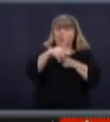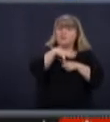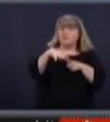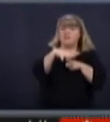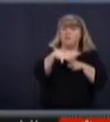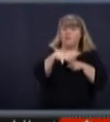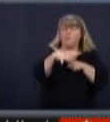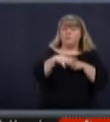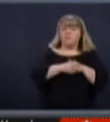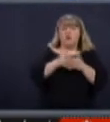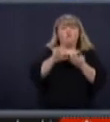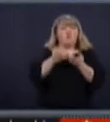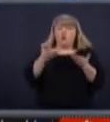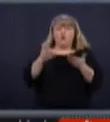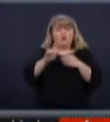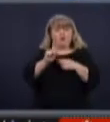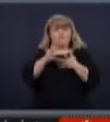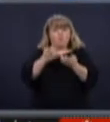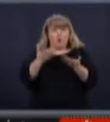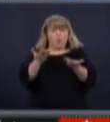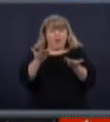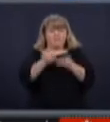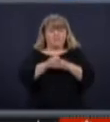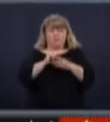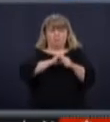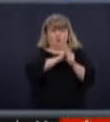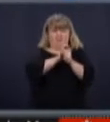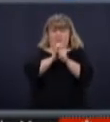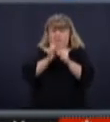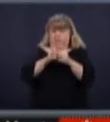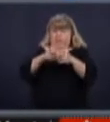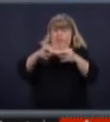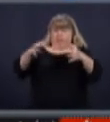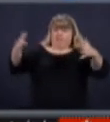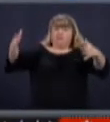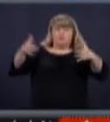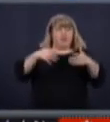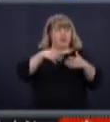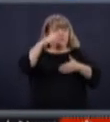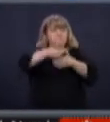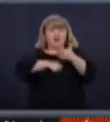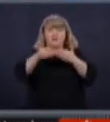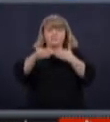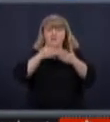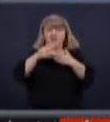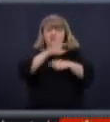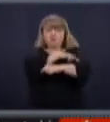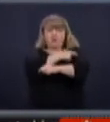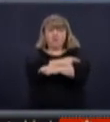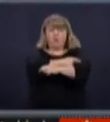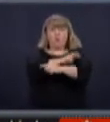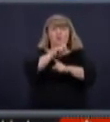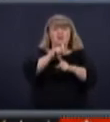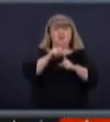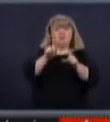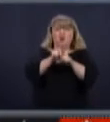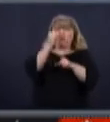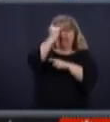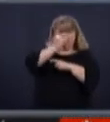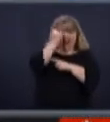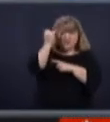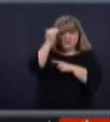pas, c'est en arriver à ce qu'il y ait tellement de cas qu'il n'y ait plus de place dans les hôpitaux, puis surtout pas le drame que a été vécu en Italie de dire, bien, on va choisir